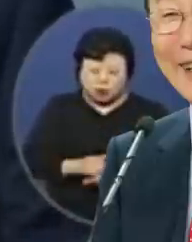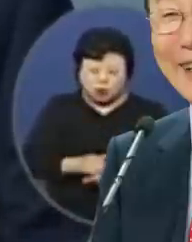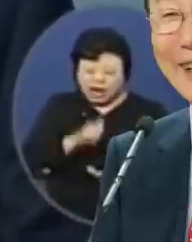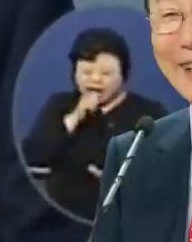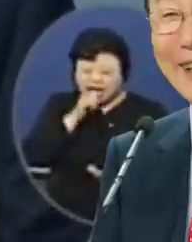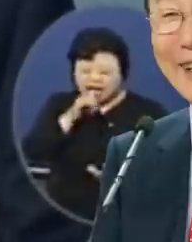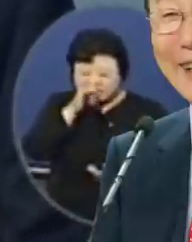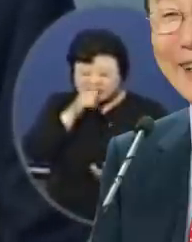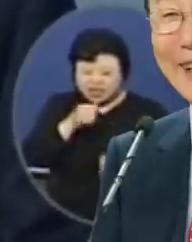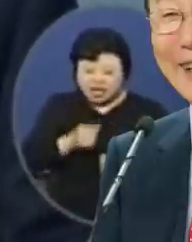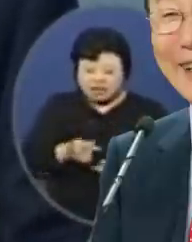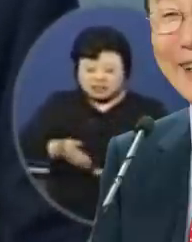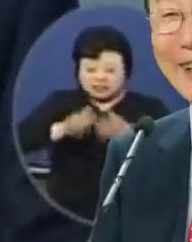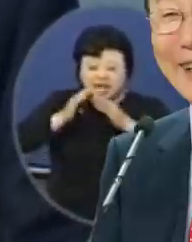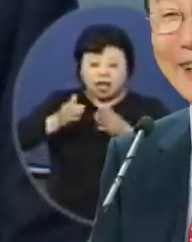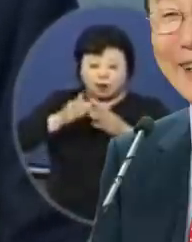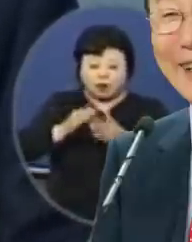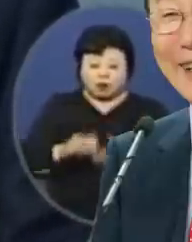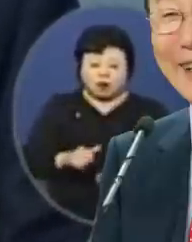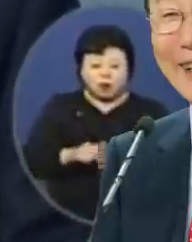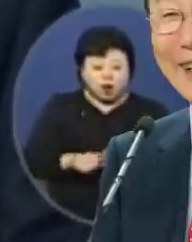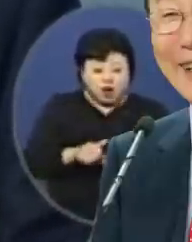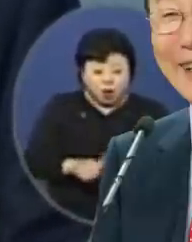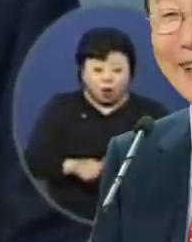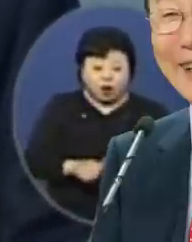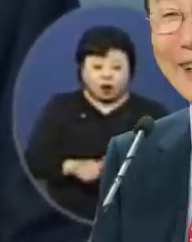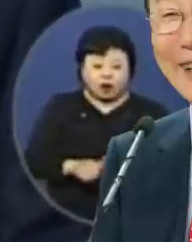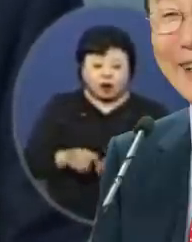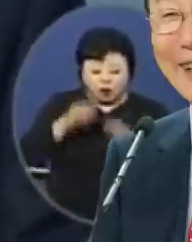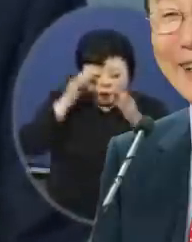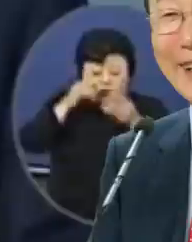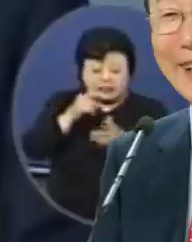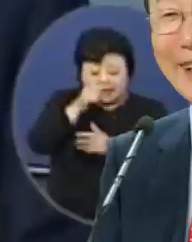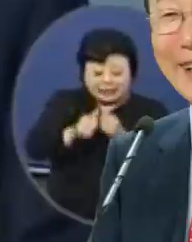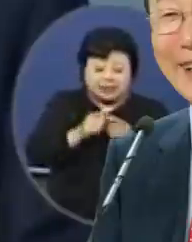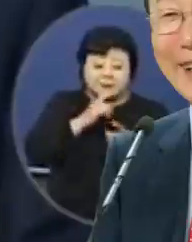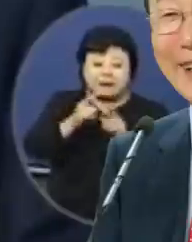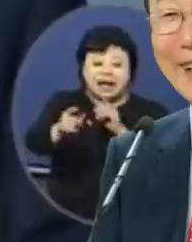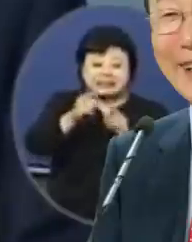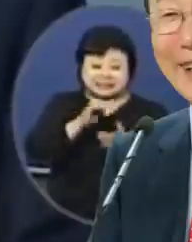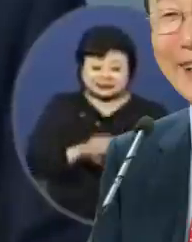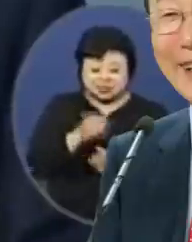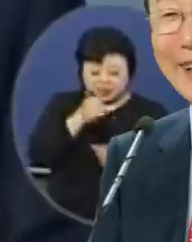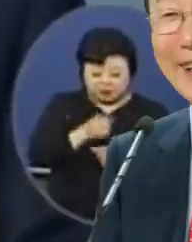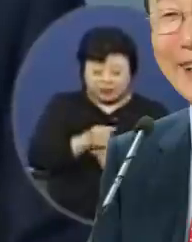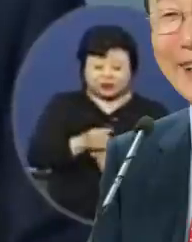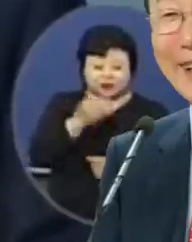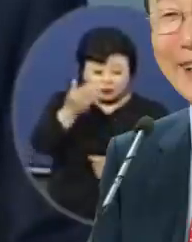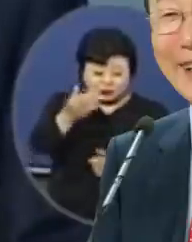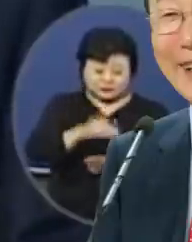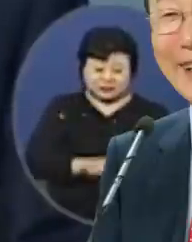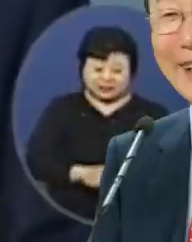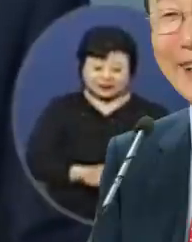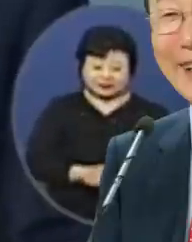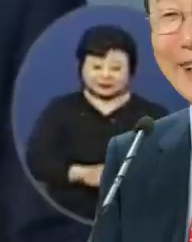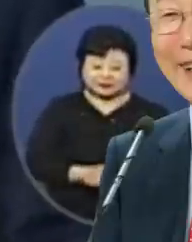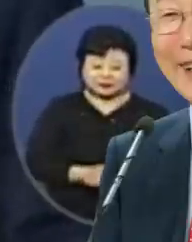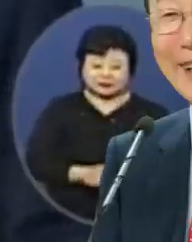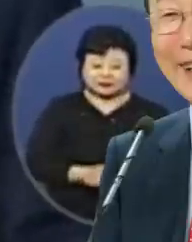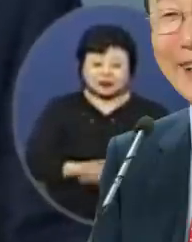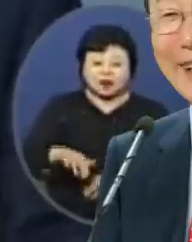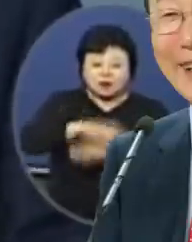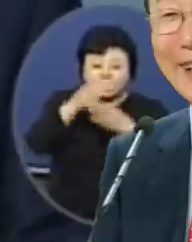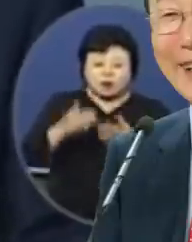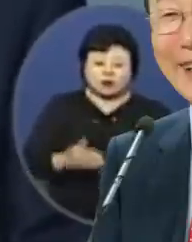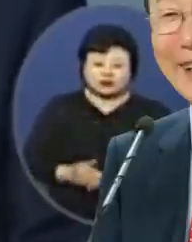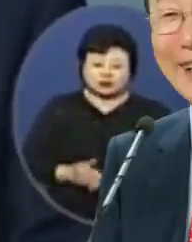원료가 있어야 되는 것인데 그 원료는 눈에 안 보이는 하나님 말씀이 만들어 놓았다는 것입니다. 그러므로 만사가